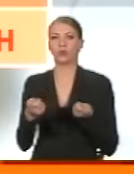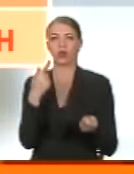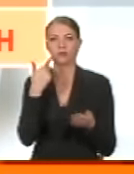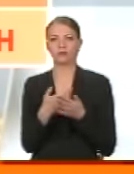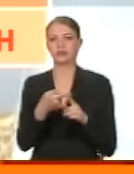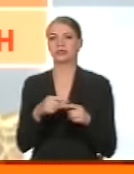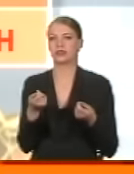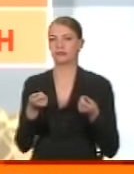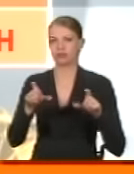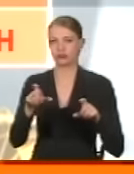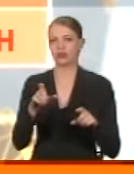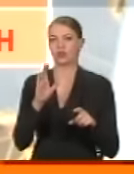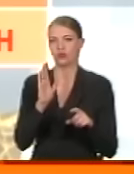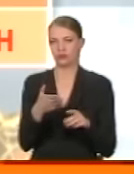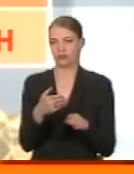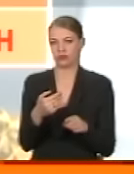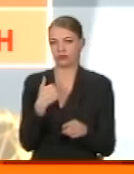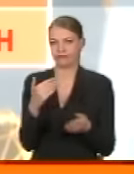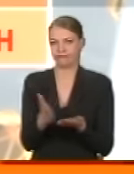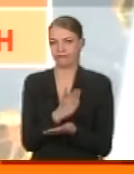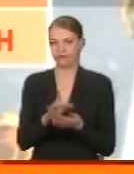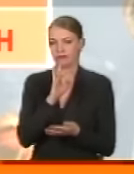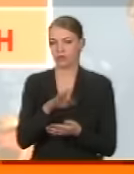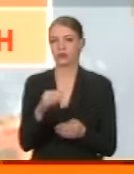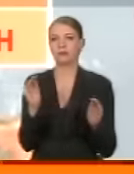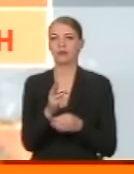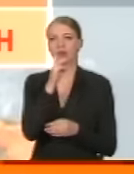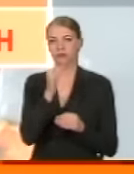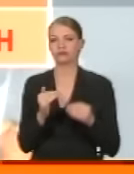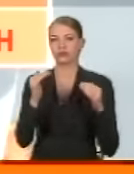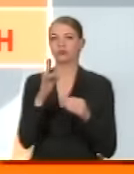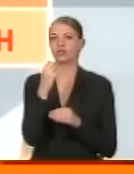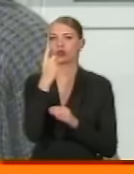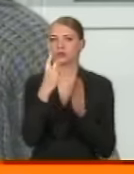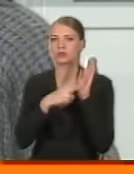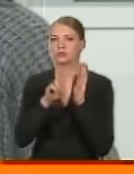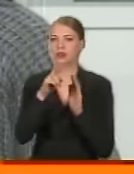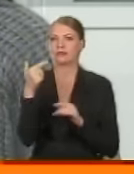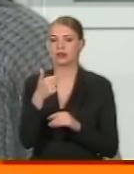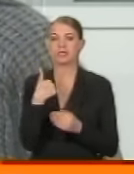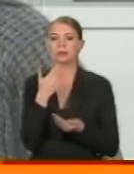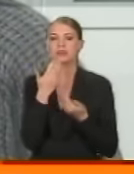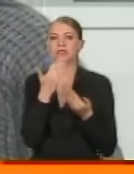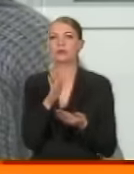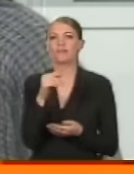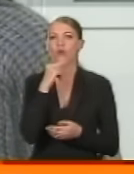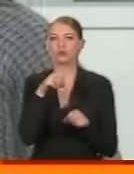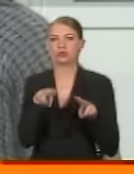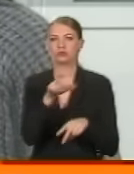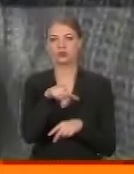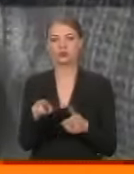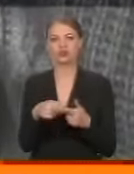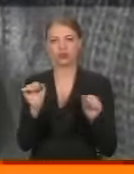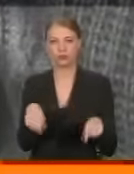даними, це збільшення – зведе на нівець. Мінімальна зарплата зросте на 172 гривні. Ми запитали в економічних експертів,